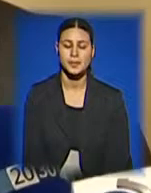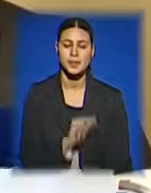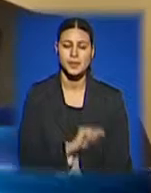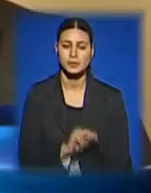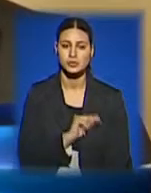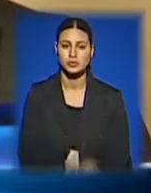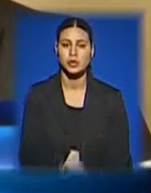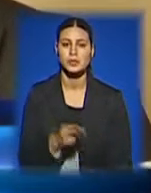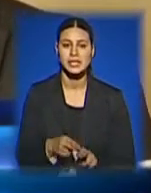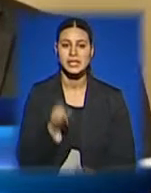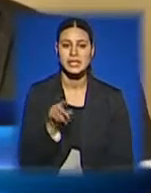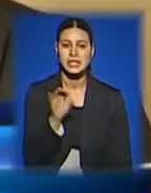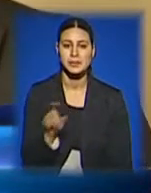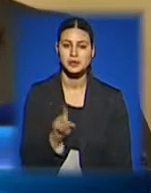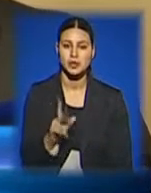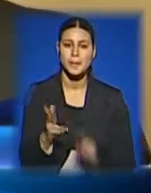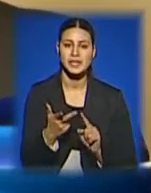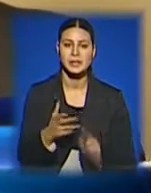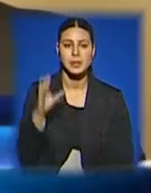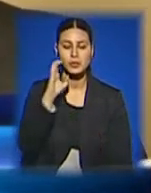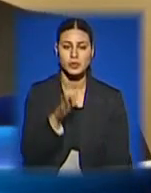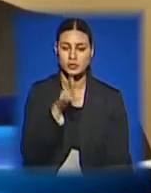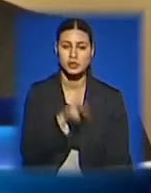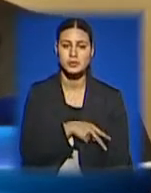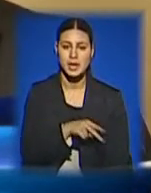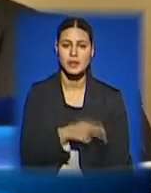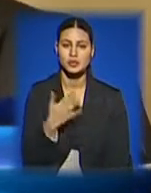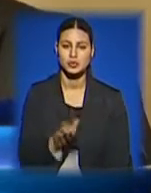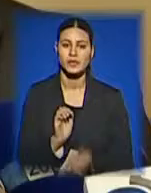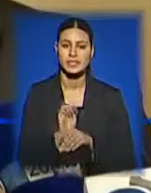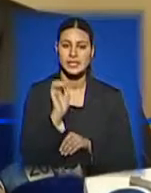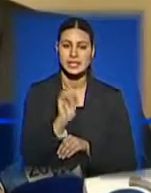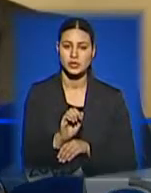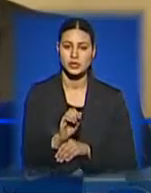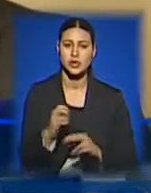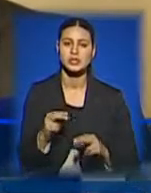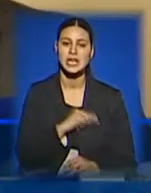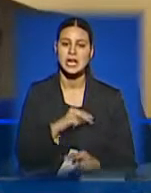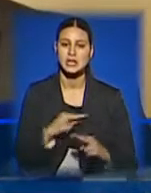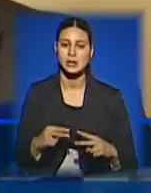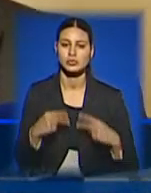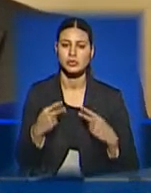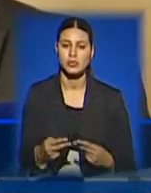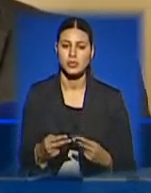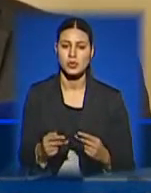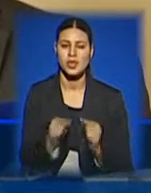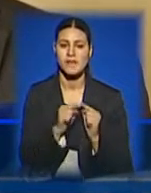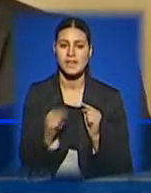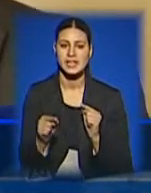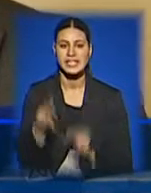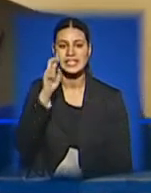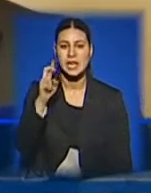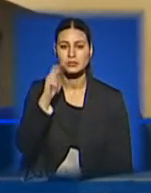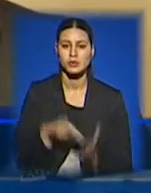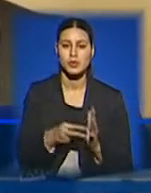მუშაობთ იმაზე, რომ მესამე მოსმენისათვის პარლამენტს უკვე წარედგინოს გადამუშავებული ვარიანტი სახელმწიფო